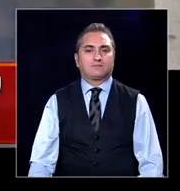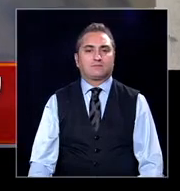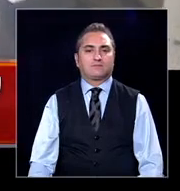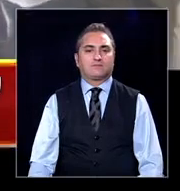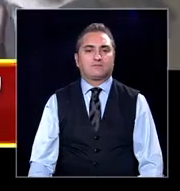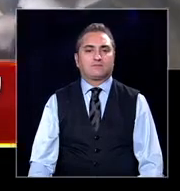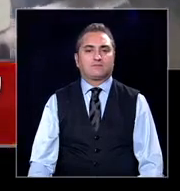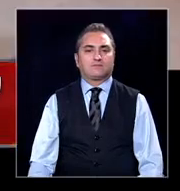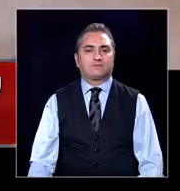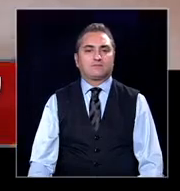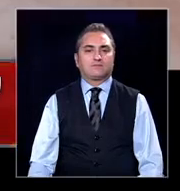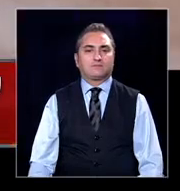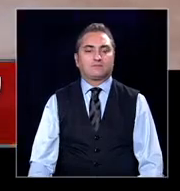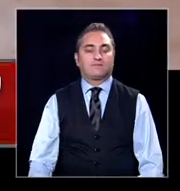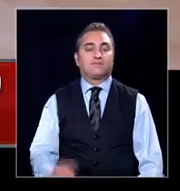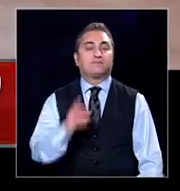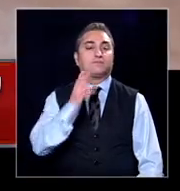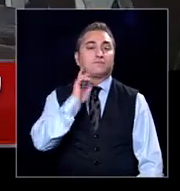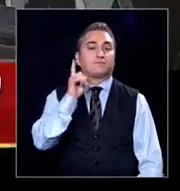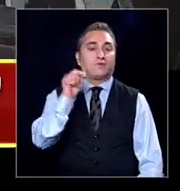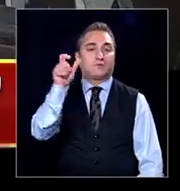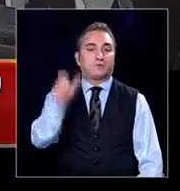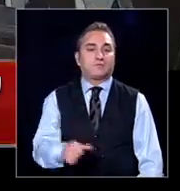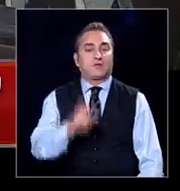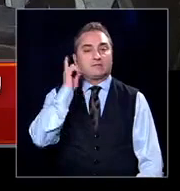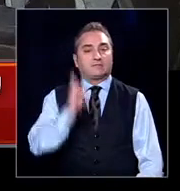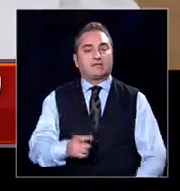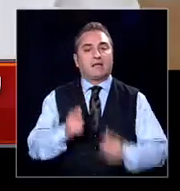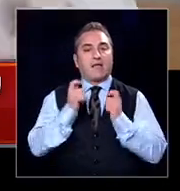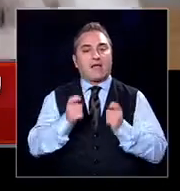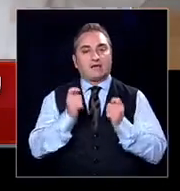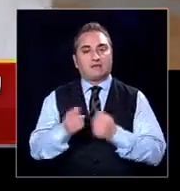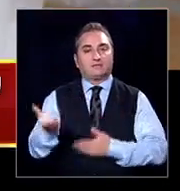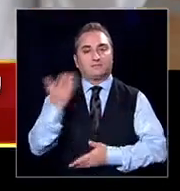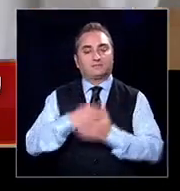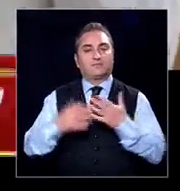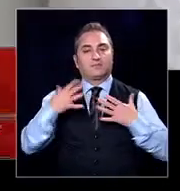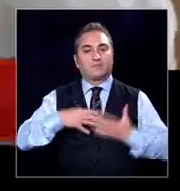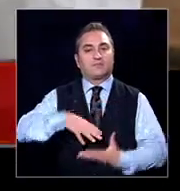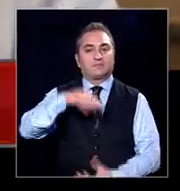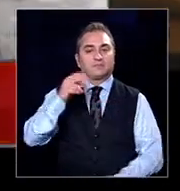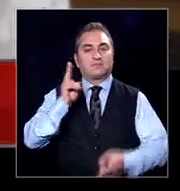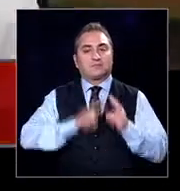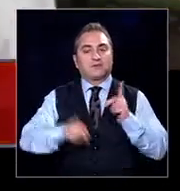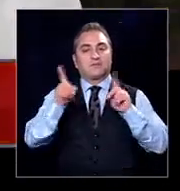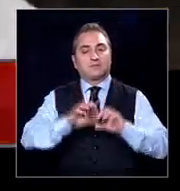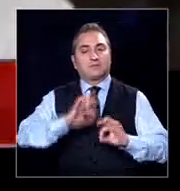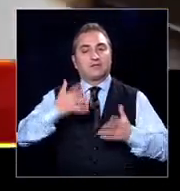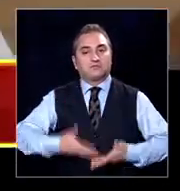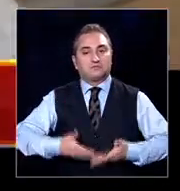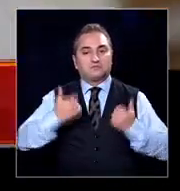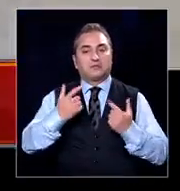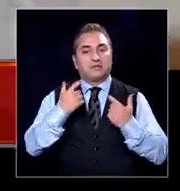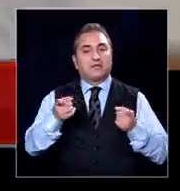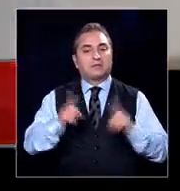da sizden razı olsun. Burcu Türkan önce gereken eğitimleri... Tulum nasıl giyilir, nasıl çıkartılır, tulum giyerken neye